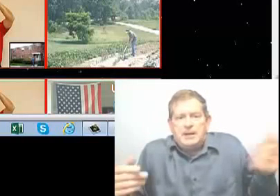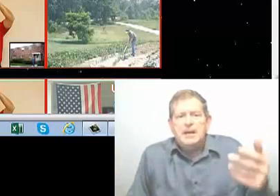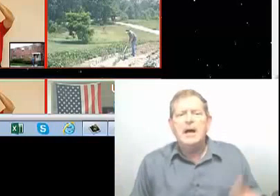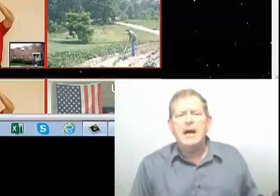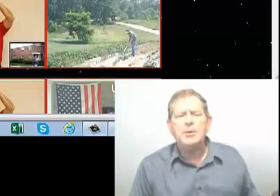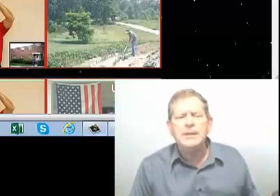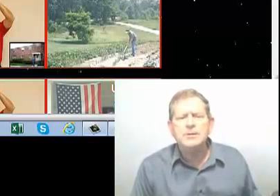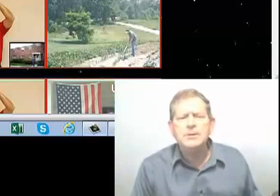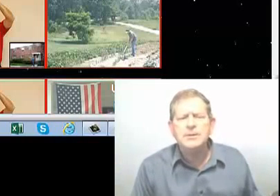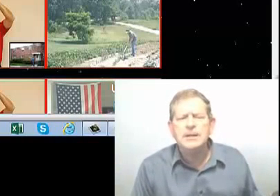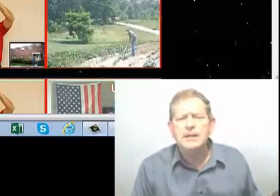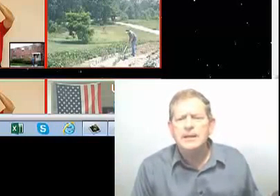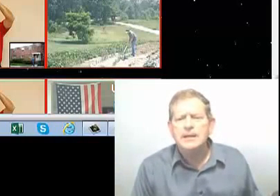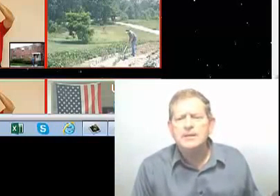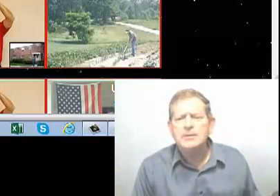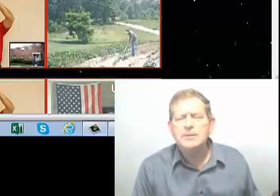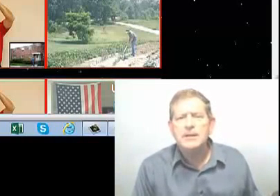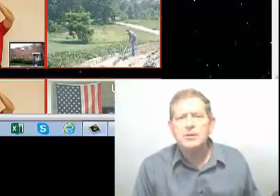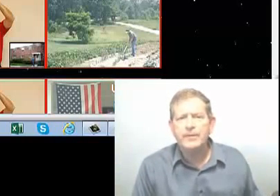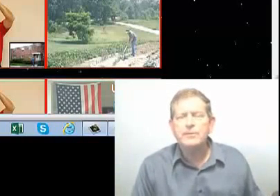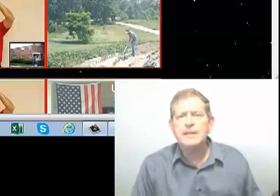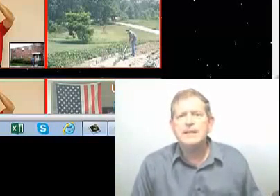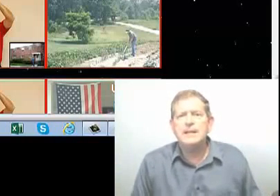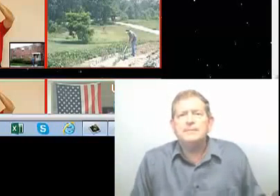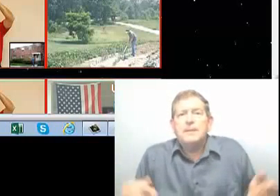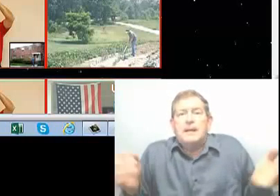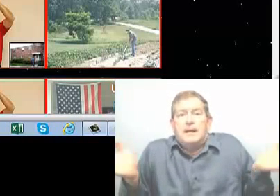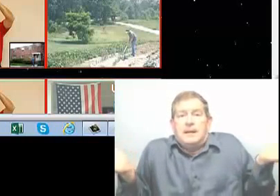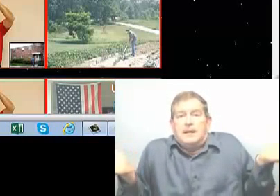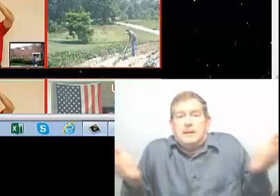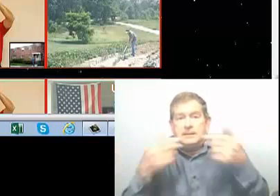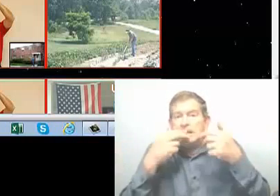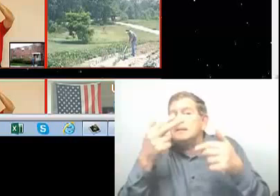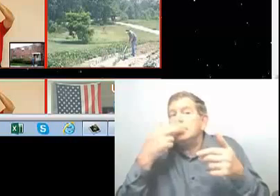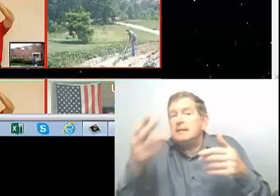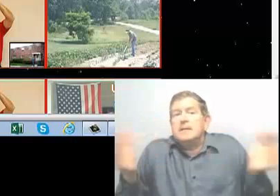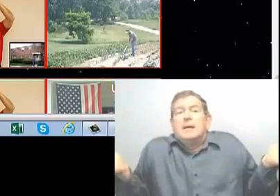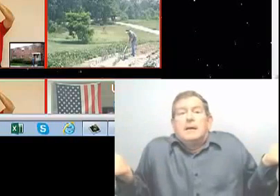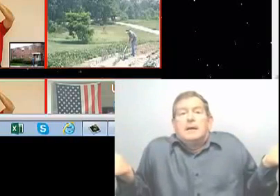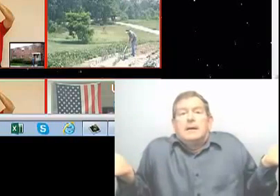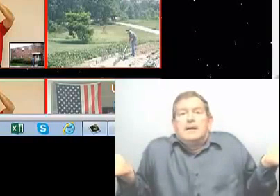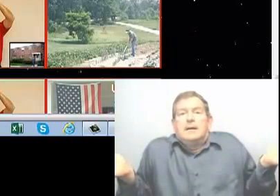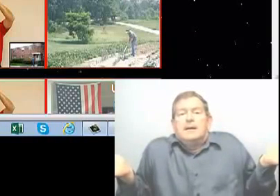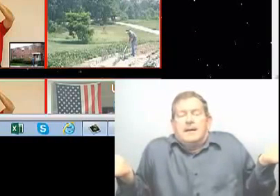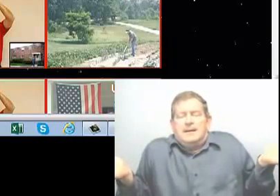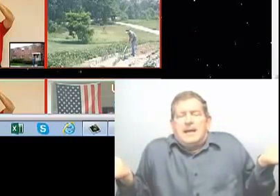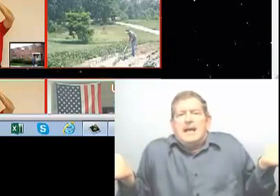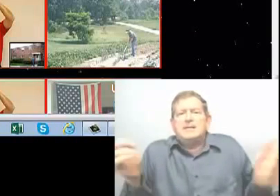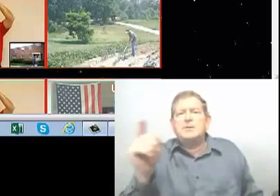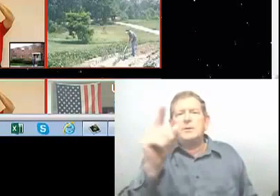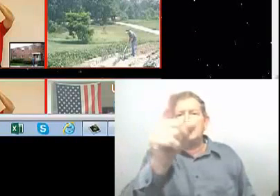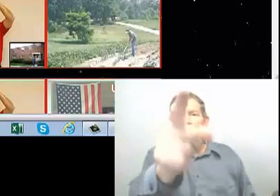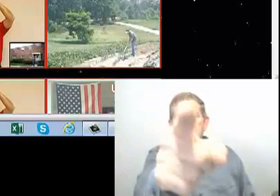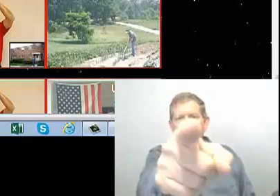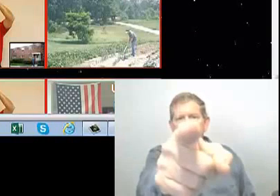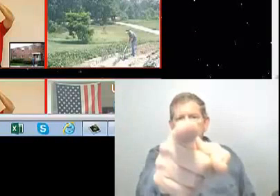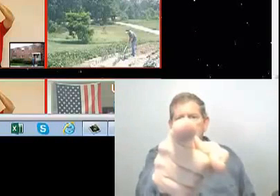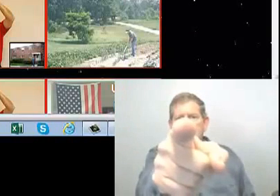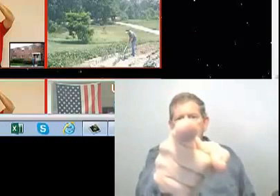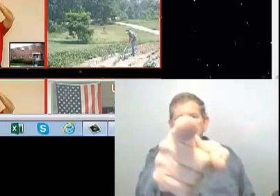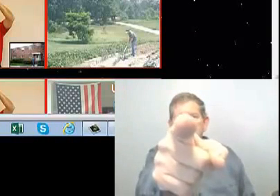n'est-ce pas? Alors qu'est-ce que c'est? Qu'est-ce que c'est? Je vais vous aider. Dites, dites. Hein? Est-ce que